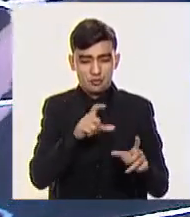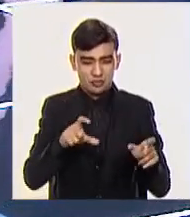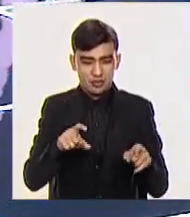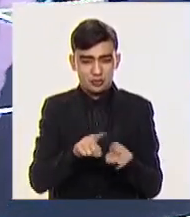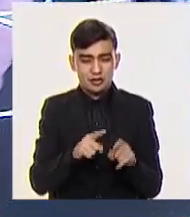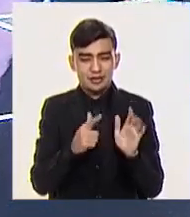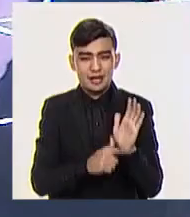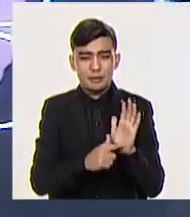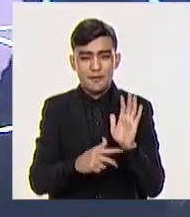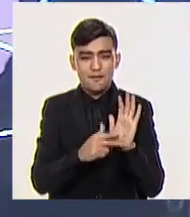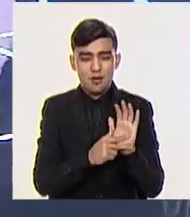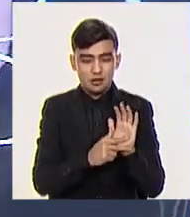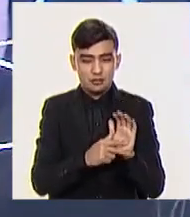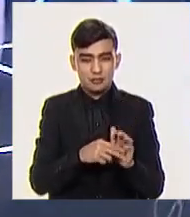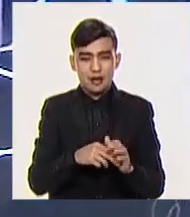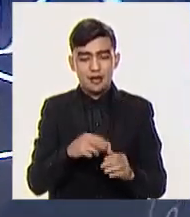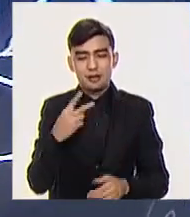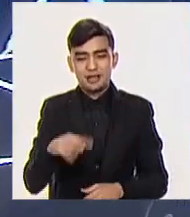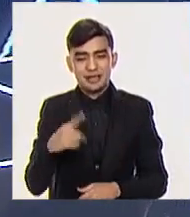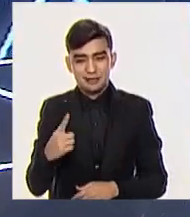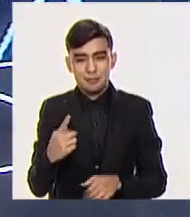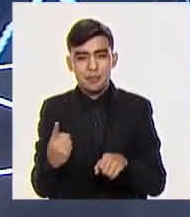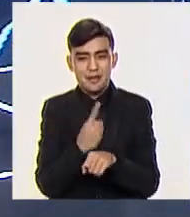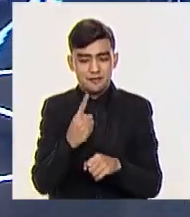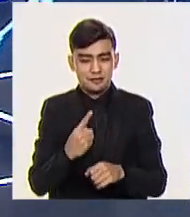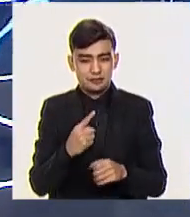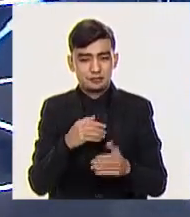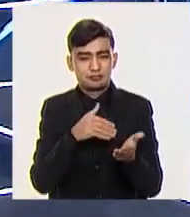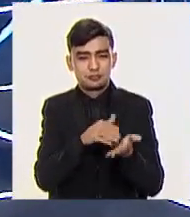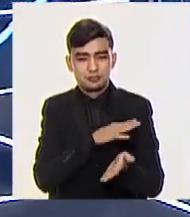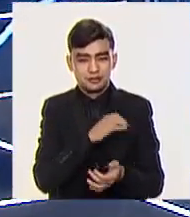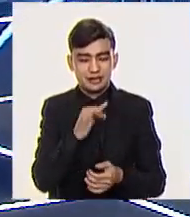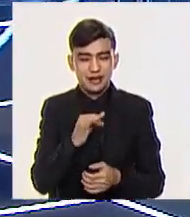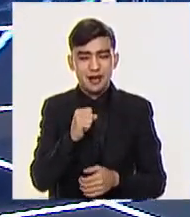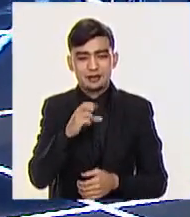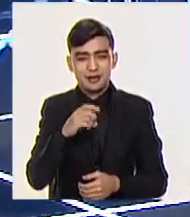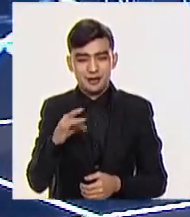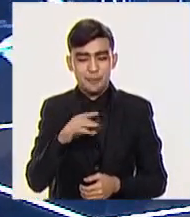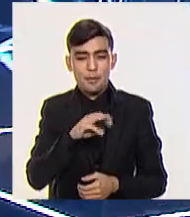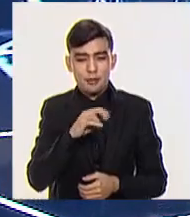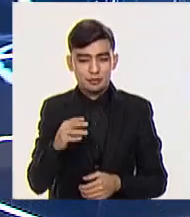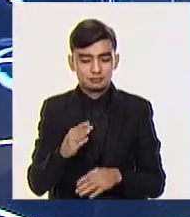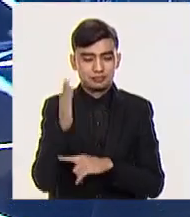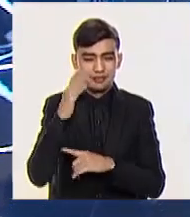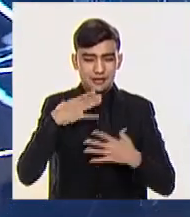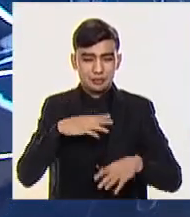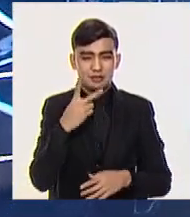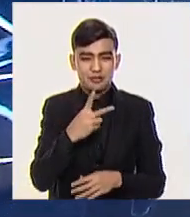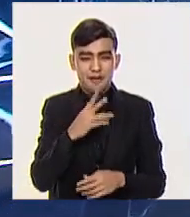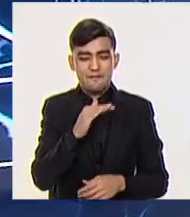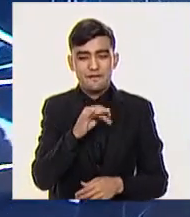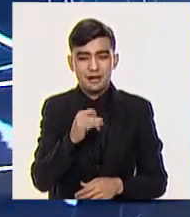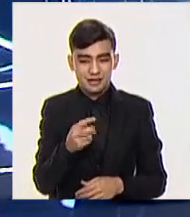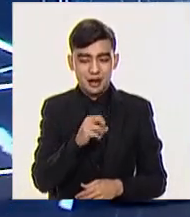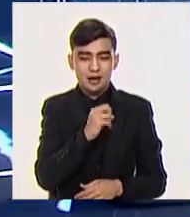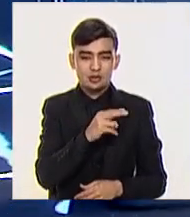Мажилиса. 78, а 21 впервые воздержались. Руку за Оскара Мамина не подняли депутаты двух фракций «Ак-Жол»